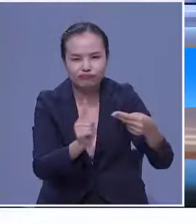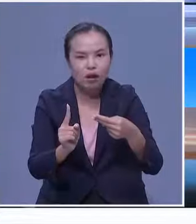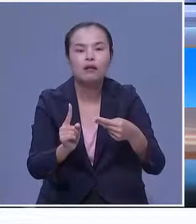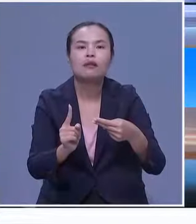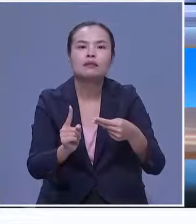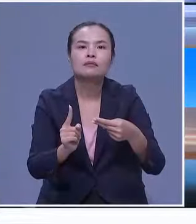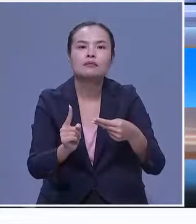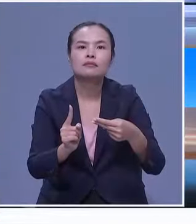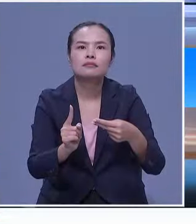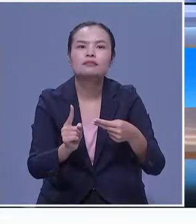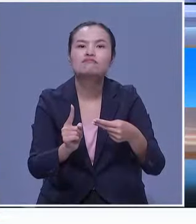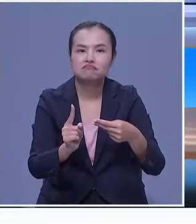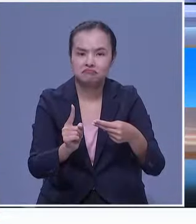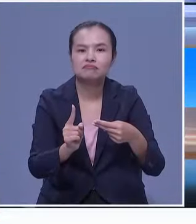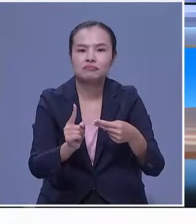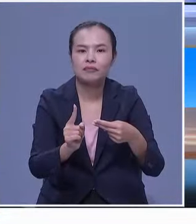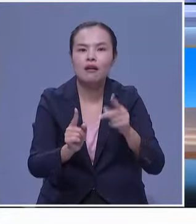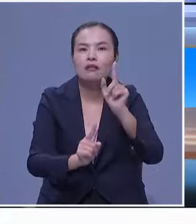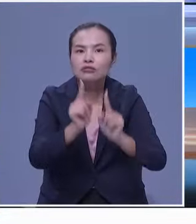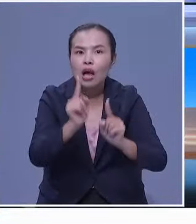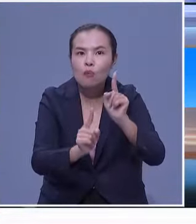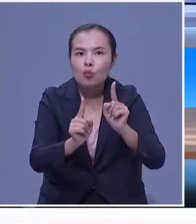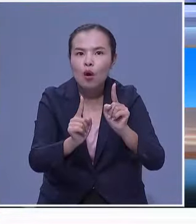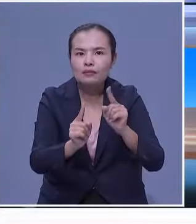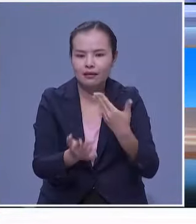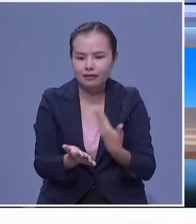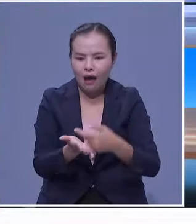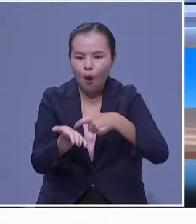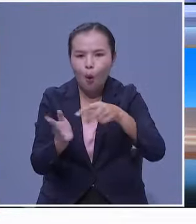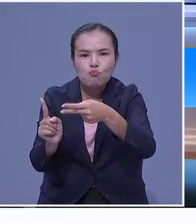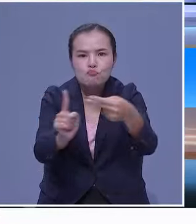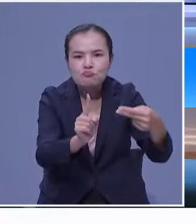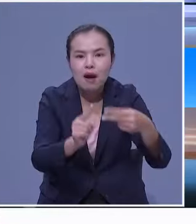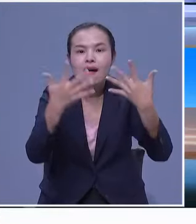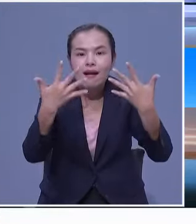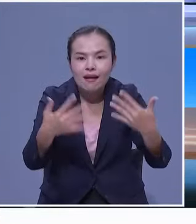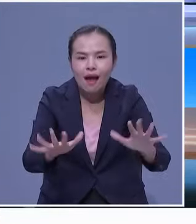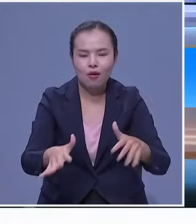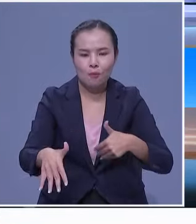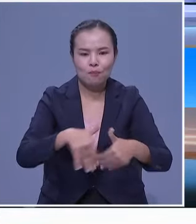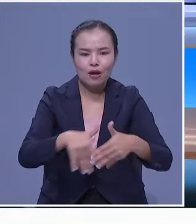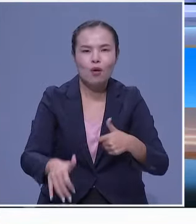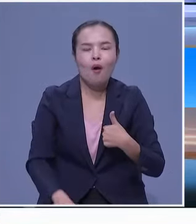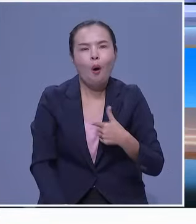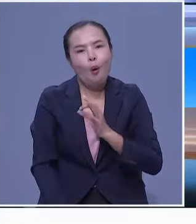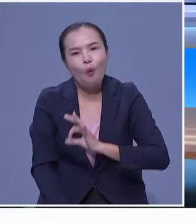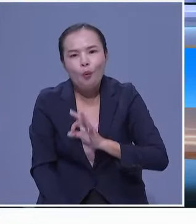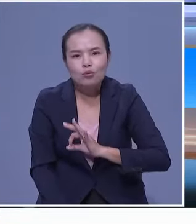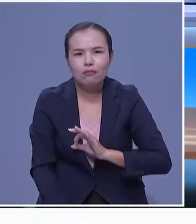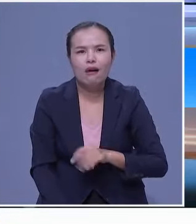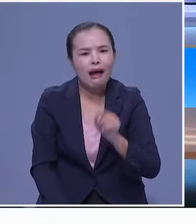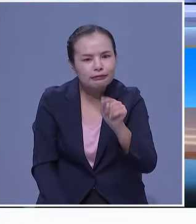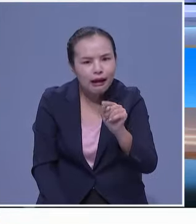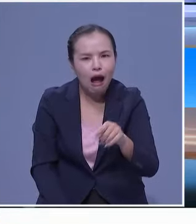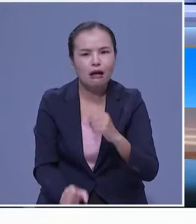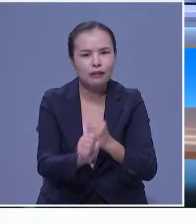มื่นเพราะถ้าสังเกตคือเป็นการสำรวจหลังจากที่มีการแจกเงินหมื่นออกไป ครับ ประชาชนหลายคนก็โอ้โหเริ่มรู้สึกว่าเนี่ยไงน